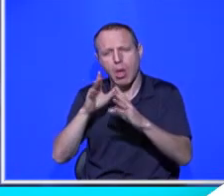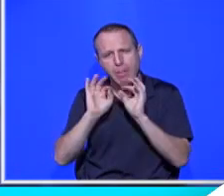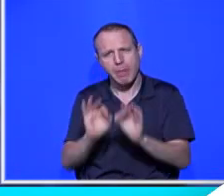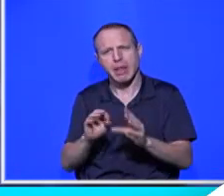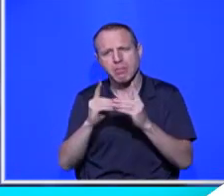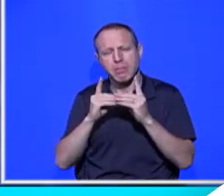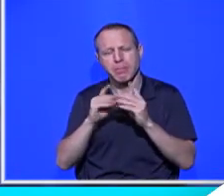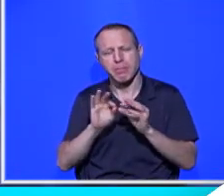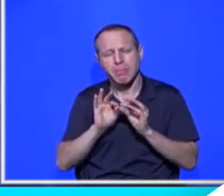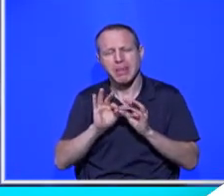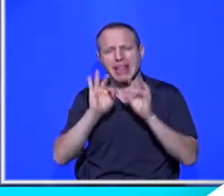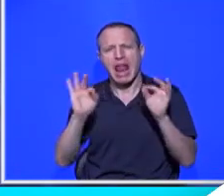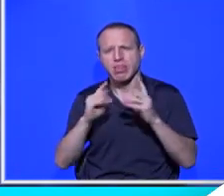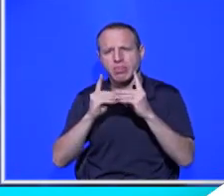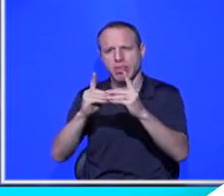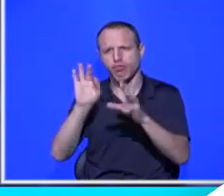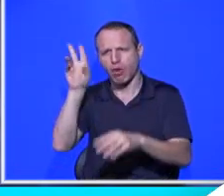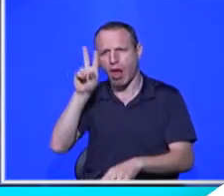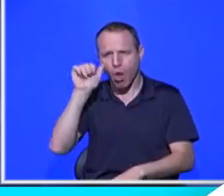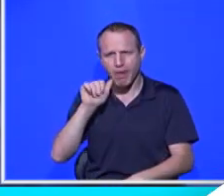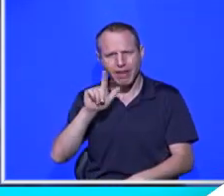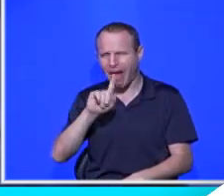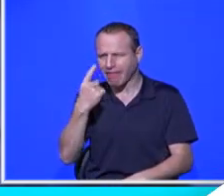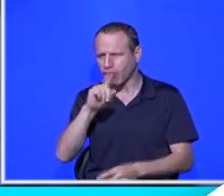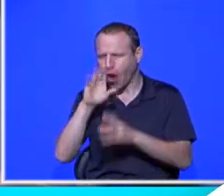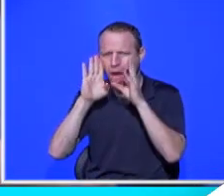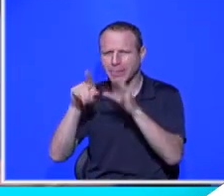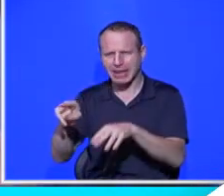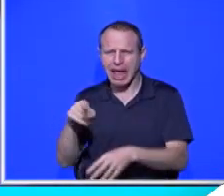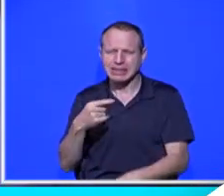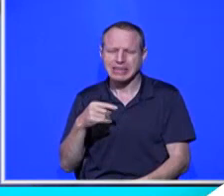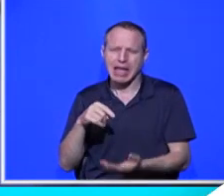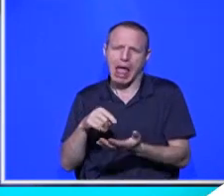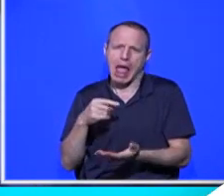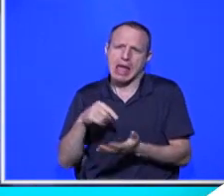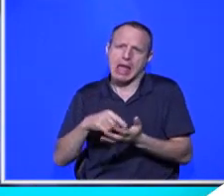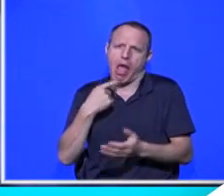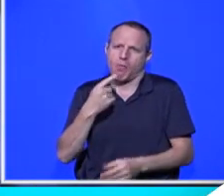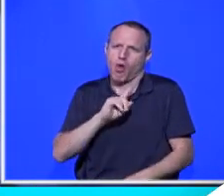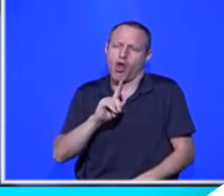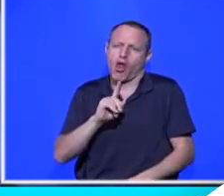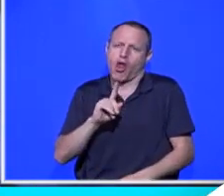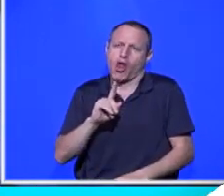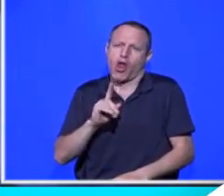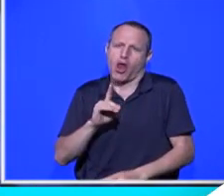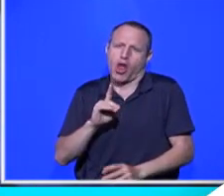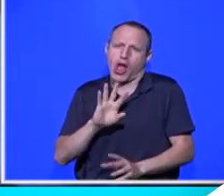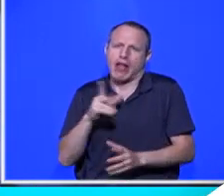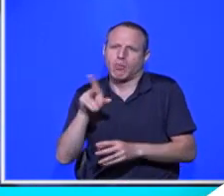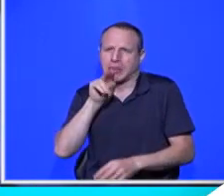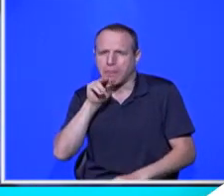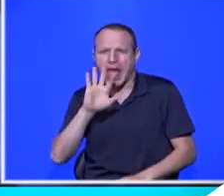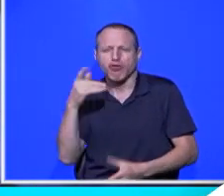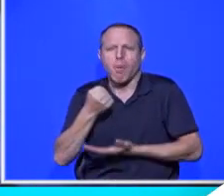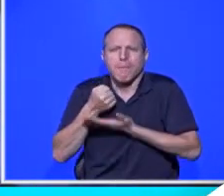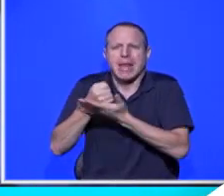הדרך של כחול לבן, אבל אף אחד לא ממש האמין לזה, כי אמרו, אוקיי, לא מאיך שהוא מדבר, לא מאיך שהוא מציג